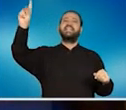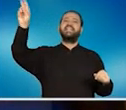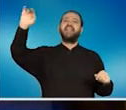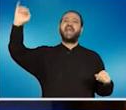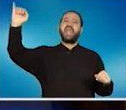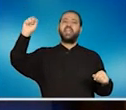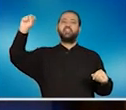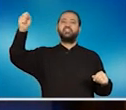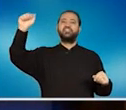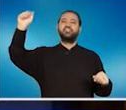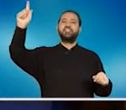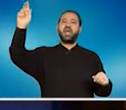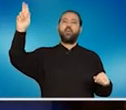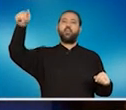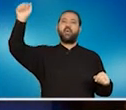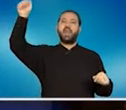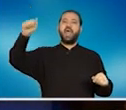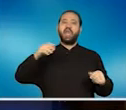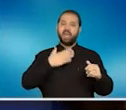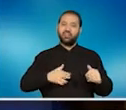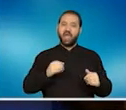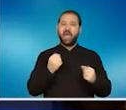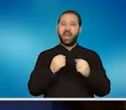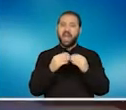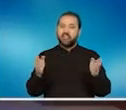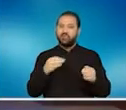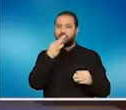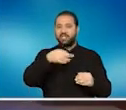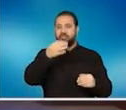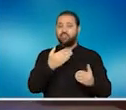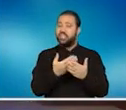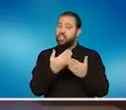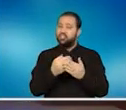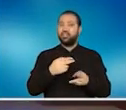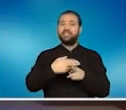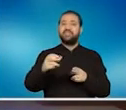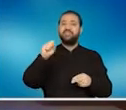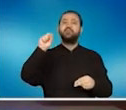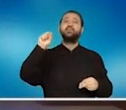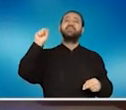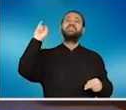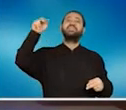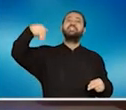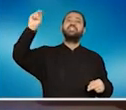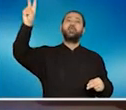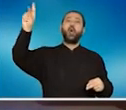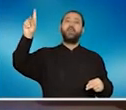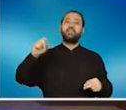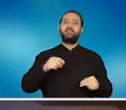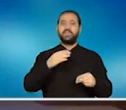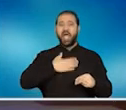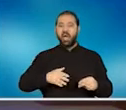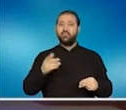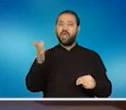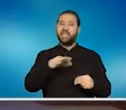Transilvaniei și aș vrea pentru început să ne spuneți de ce Sfântul Sinod a hotărât ca data de prăznuire a